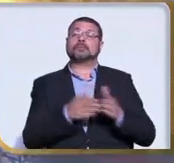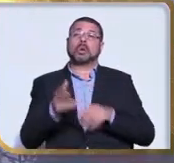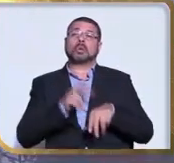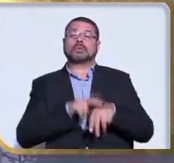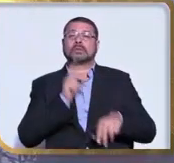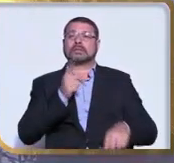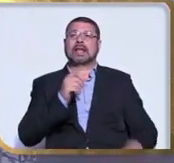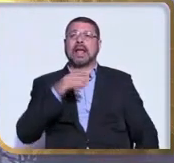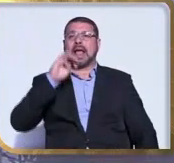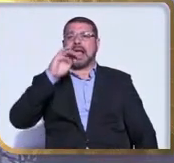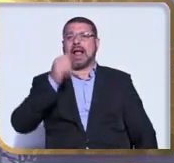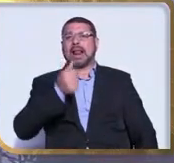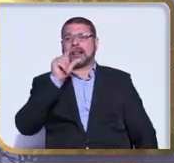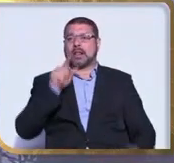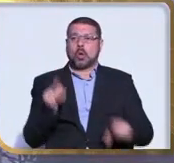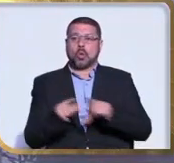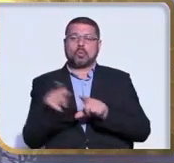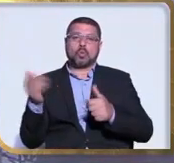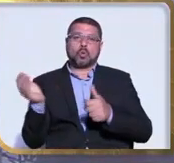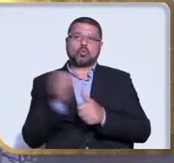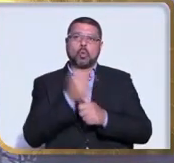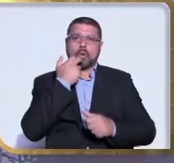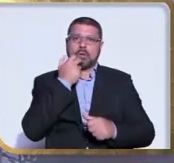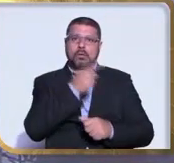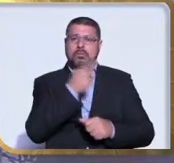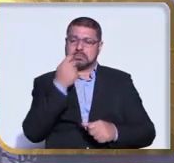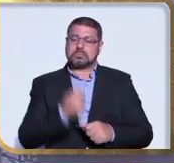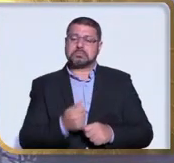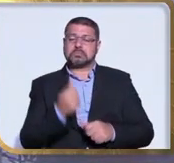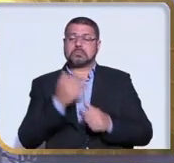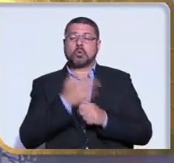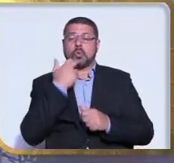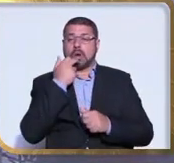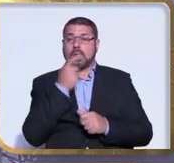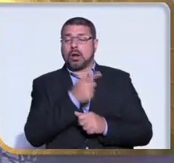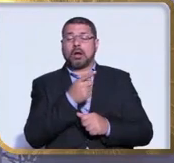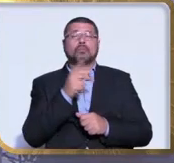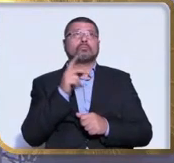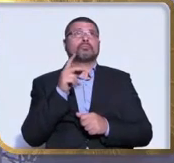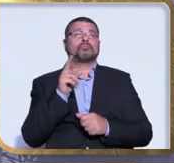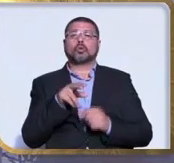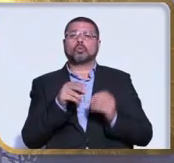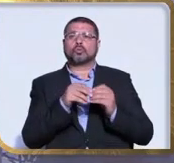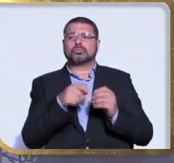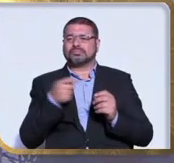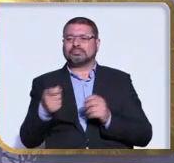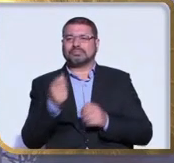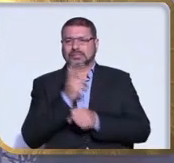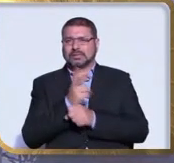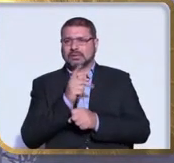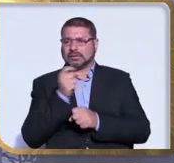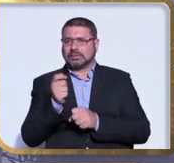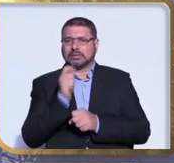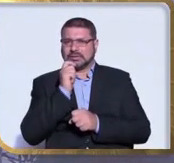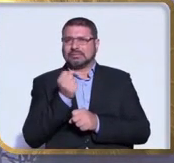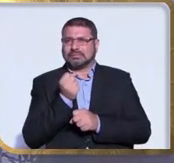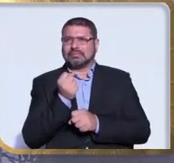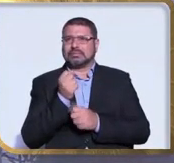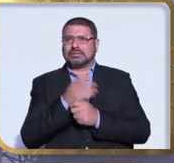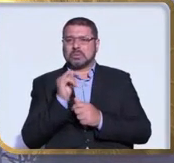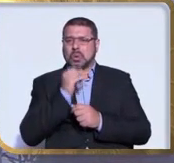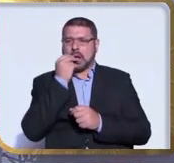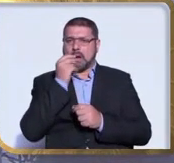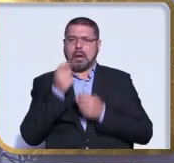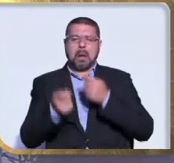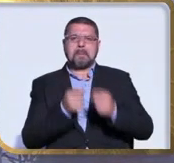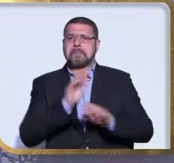فاز خالد أخته متزوجة من رجل ثري، وهذا الرجل يعني مش بيصرف عليها إلا في